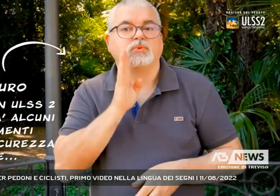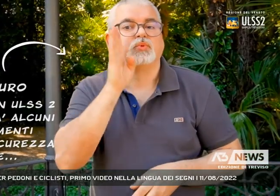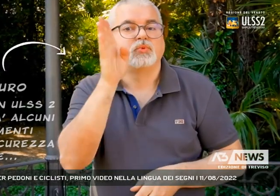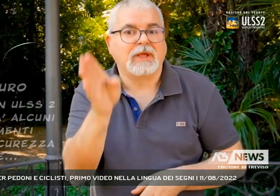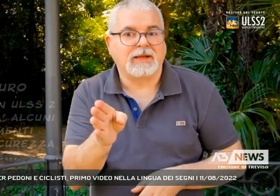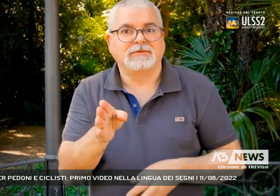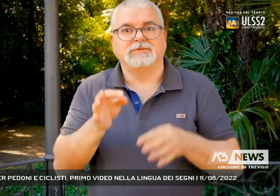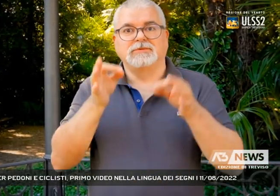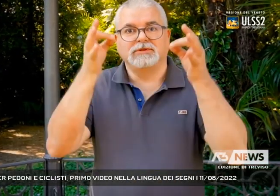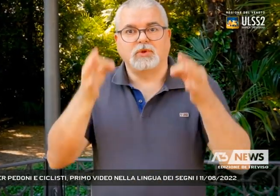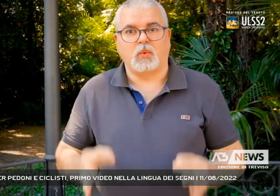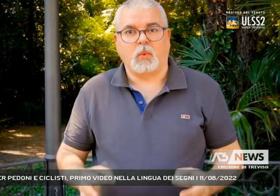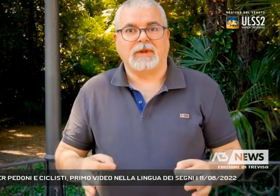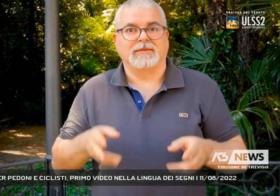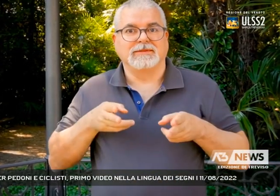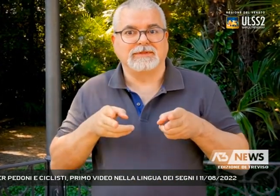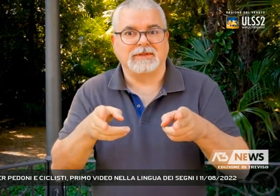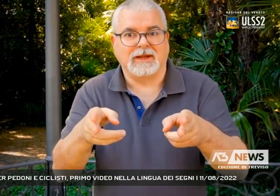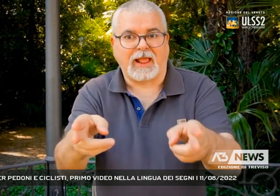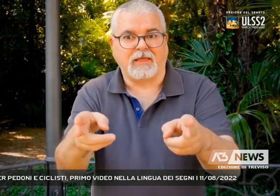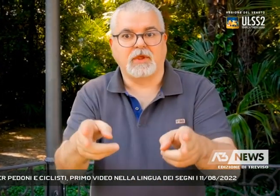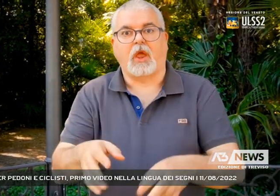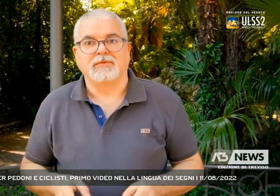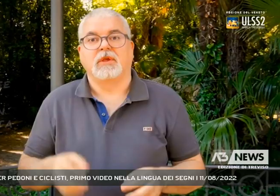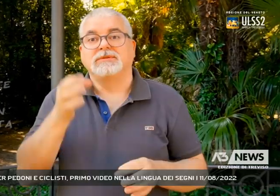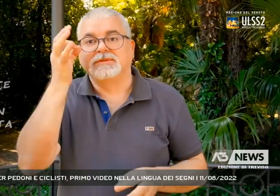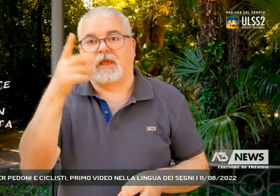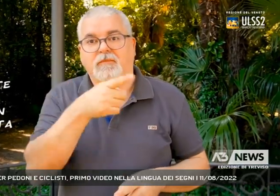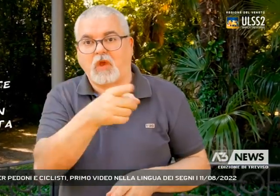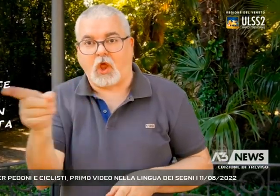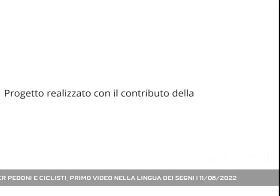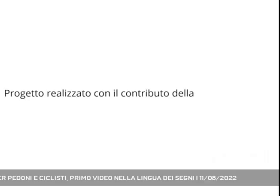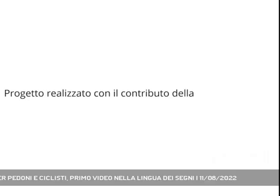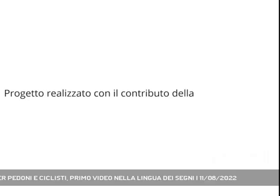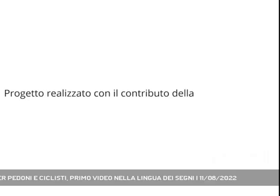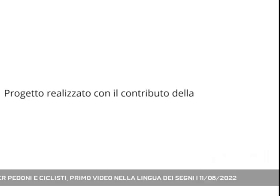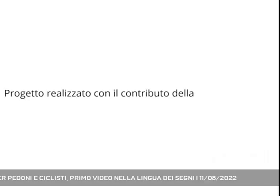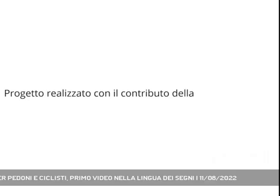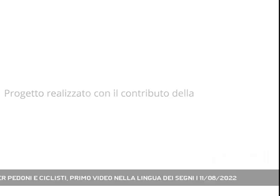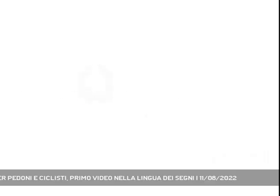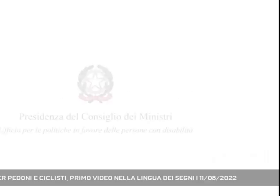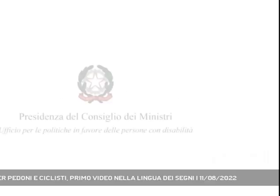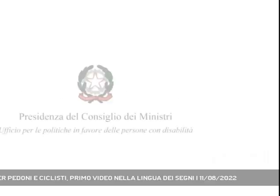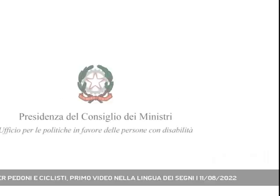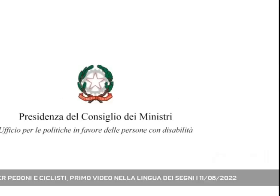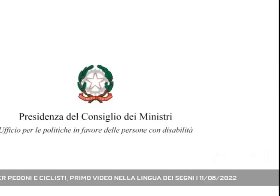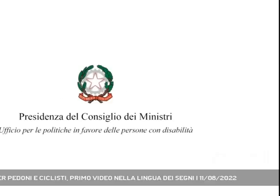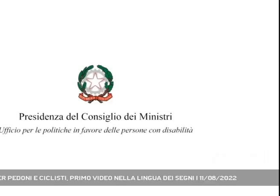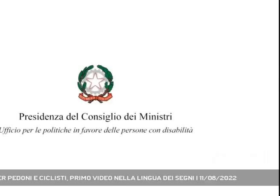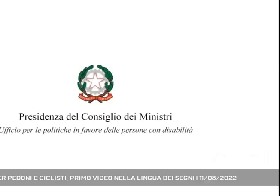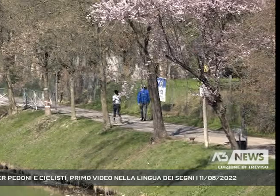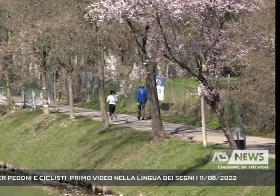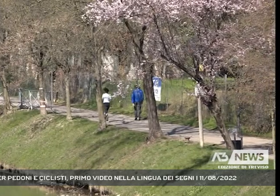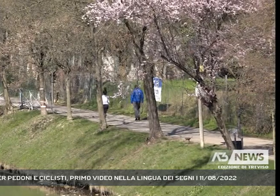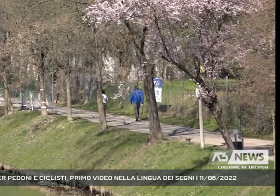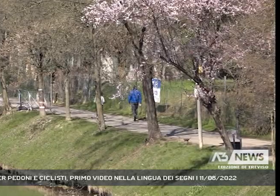Marca e rientra nel progetto e-Inclusion Vedo, Sento, Ascolto, Capisco della Regione Veneto, finanziato dalla Presidenza del Consiglio dei